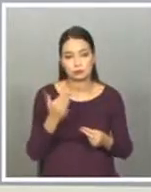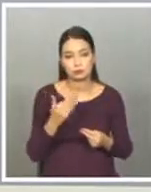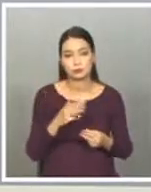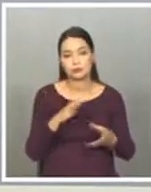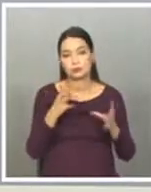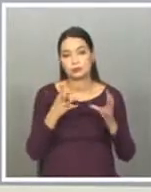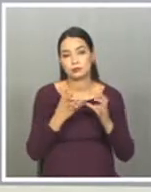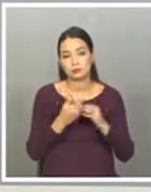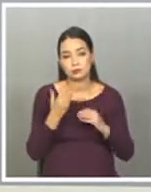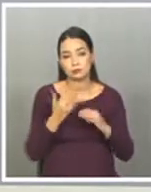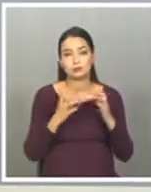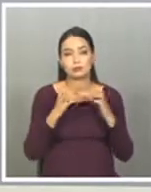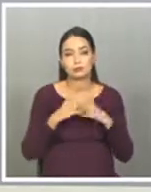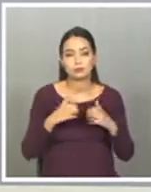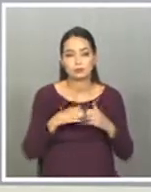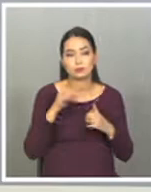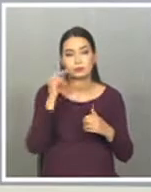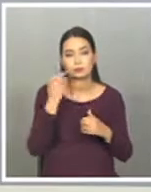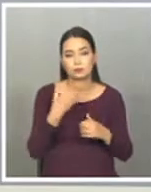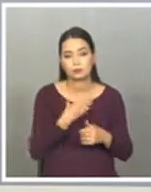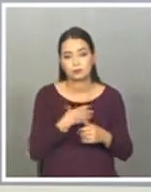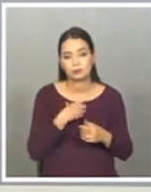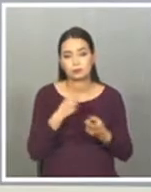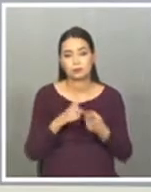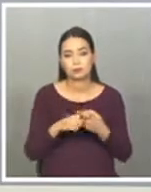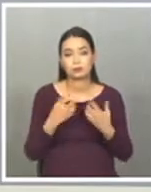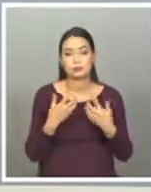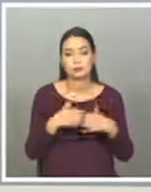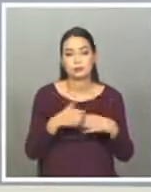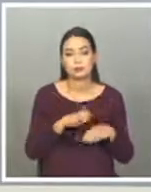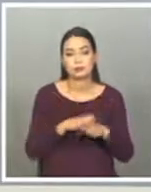көрсеткішті дәреженің қасиеттеріне байланысты есептер шығардыңыздар. Осымен сабағымыз